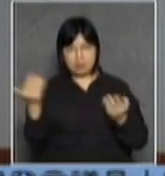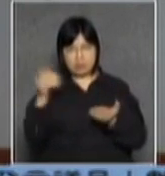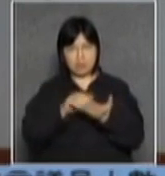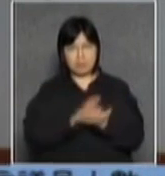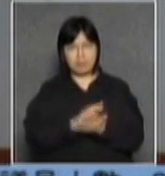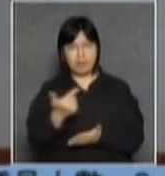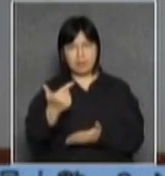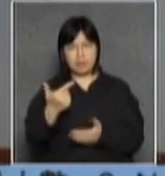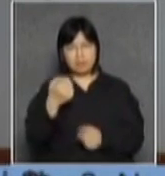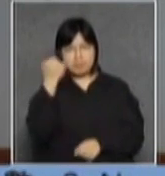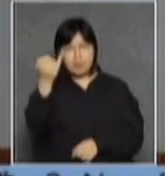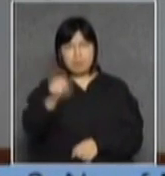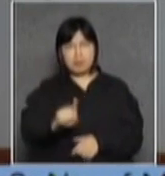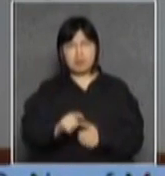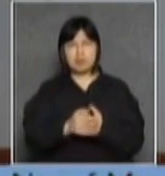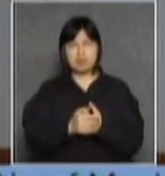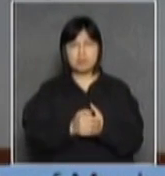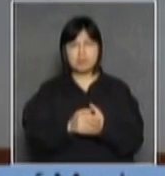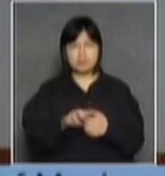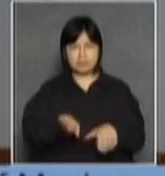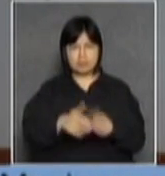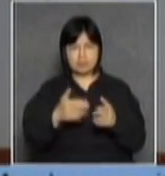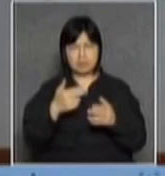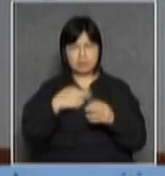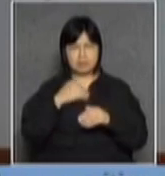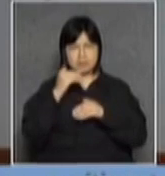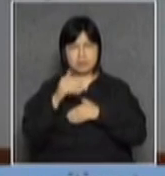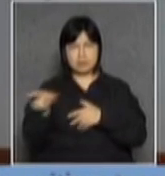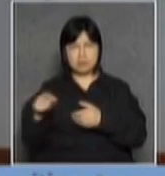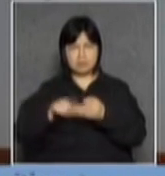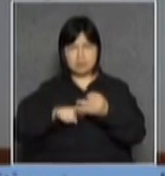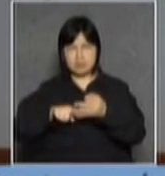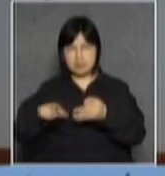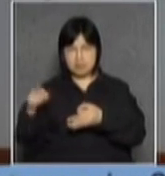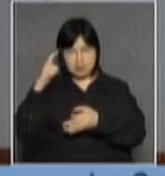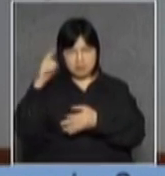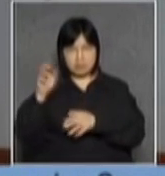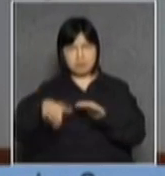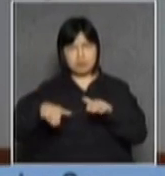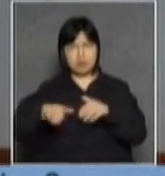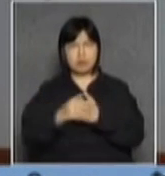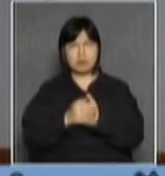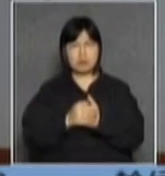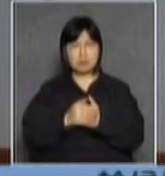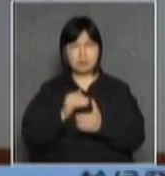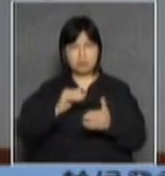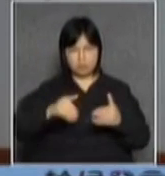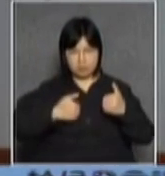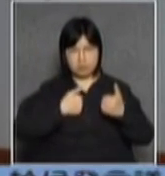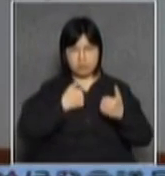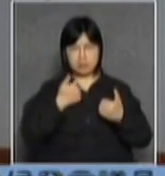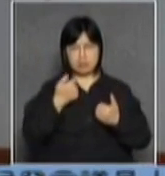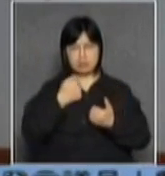有咩唔好呢？其實佢初頭規定咗咧，都同阿曾俊華嘅構思相似嘅，就係回報率要高啦。佢